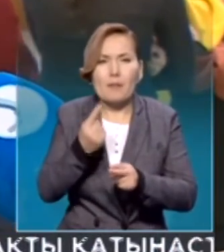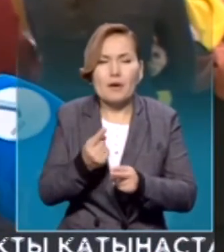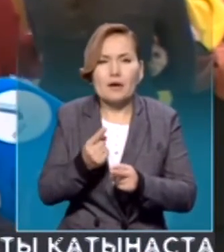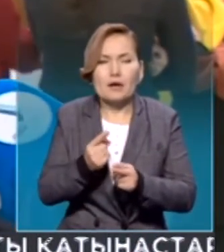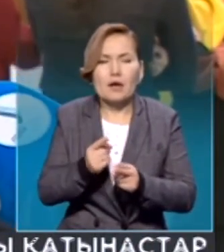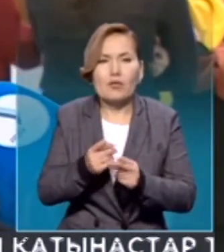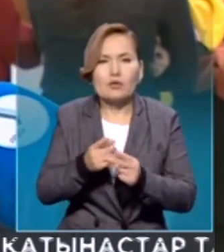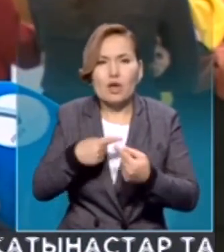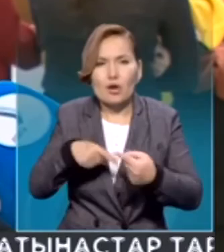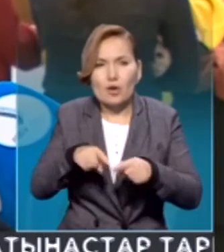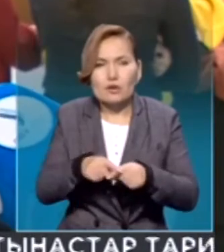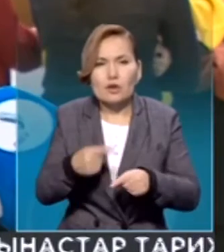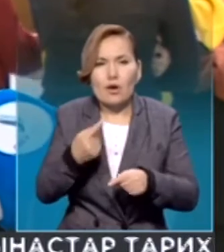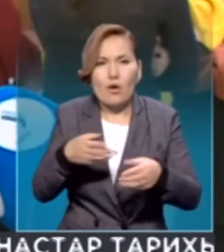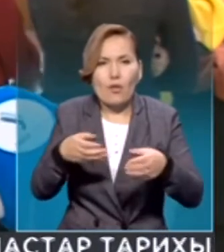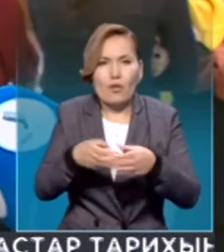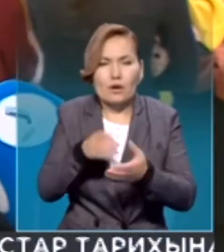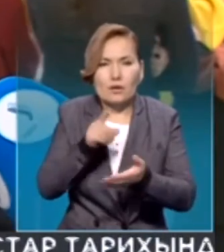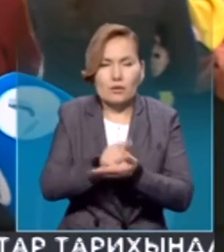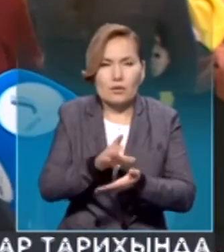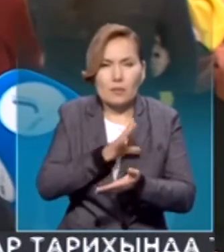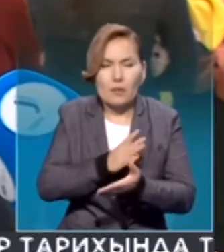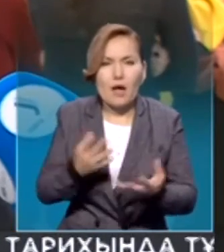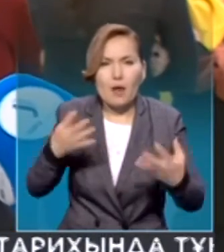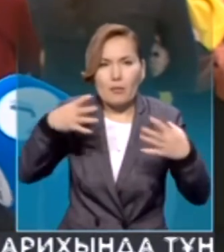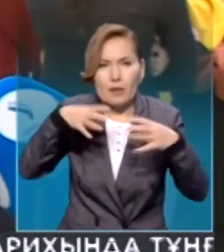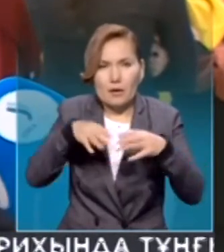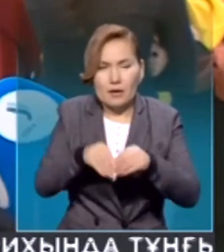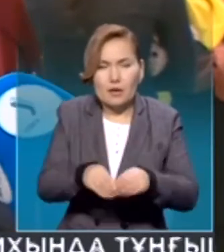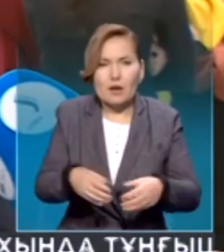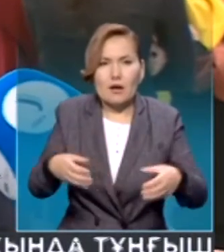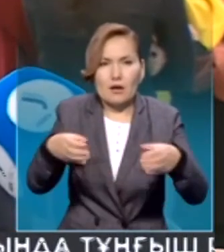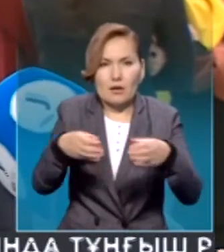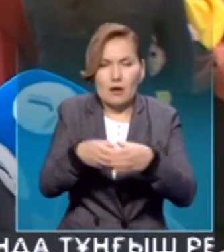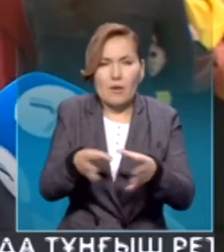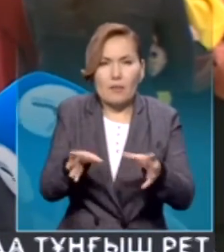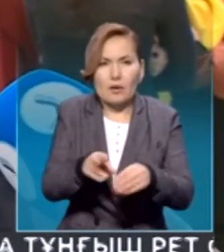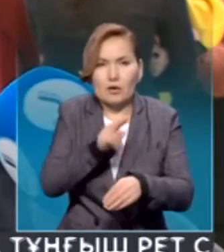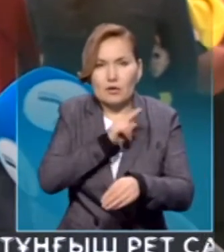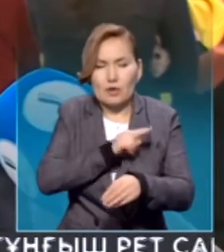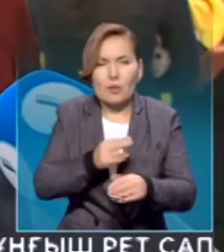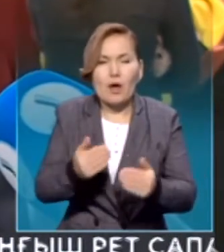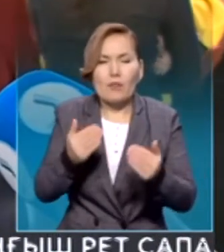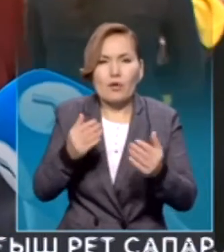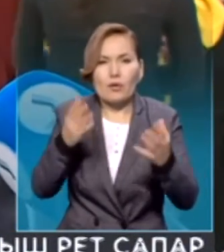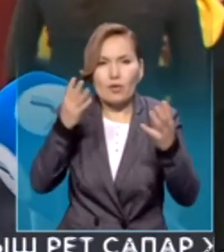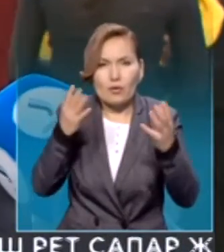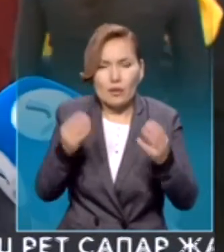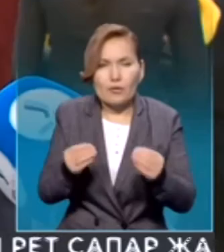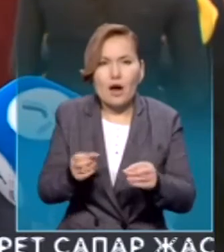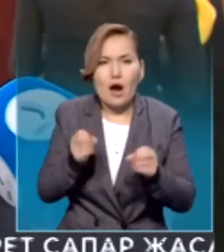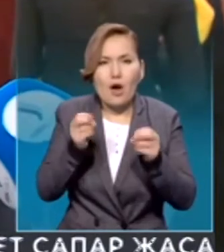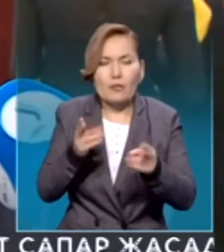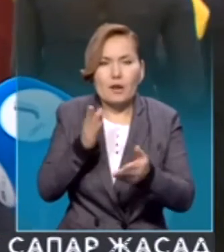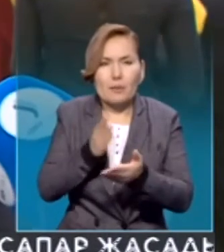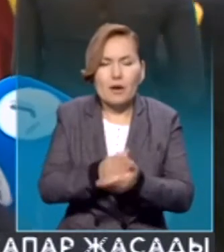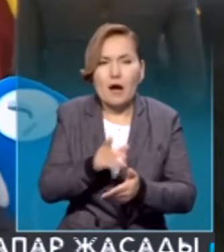болу керек. Өйткені жаңағы басын қосып бәрін қандай бүгінгі қауіптер